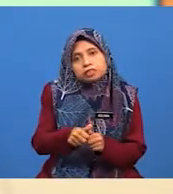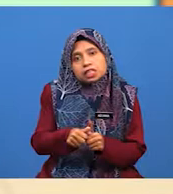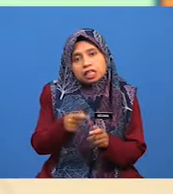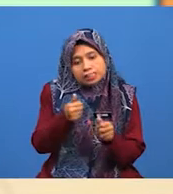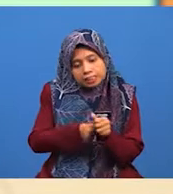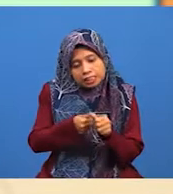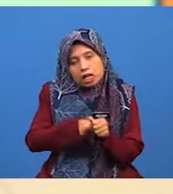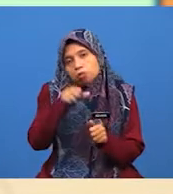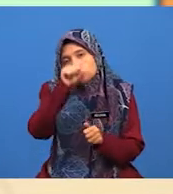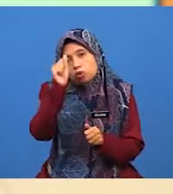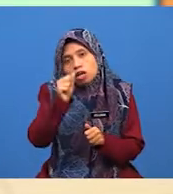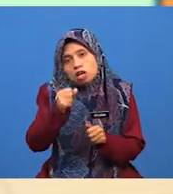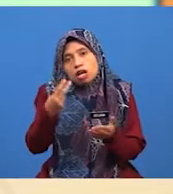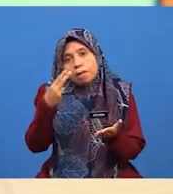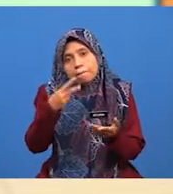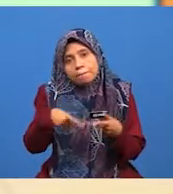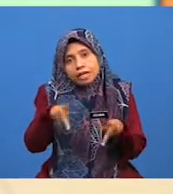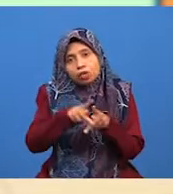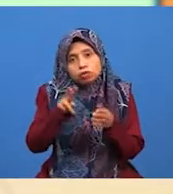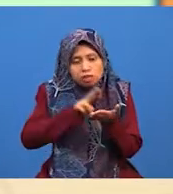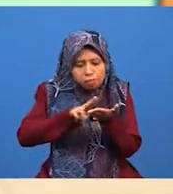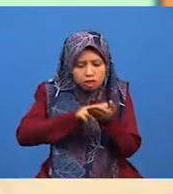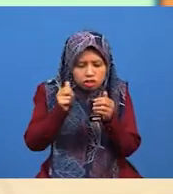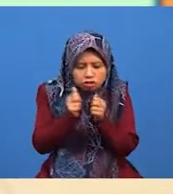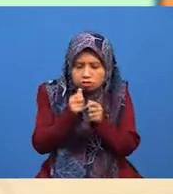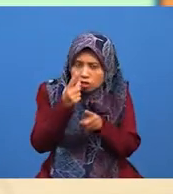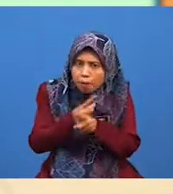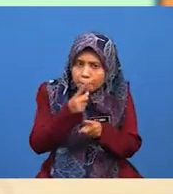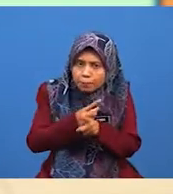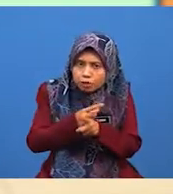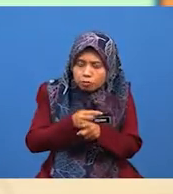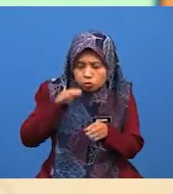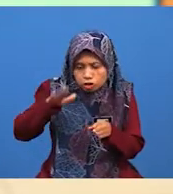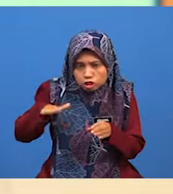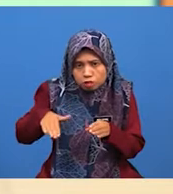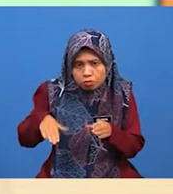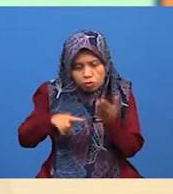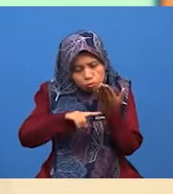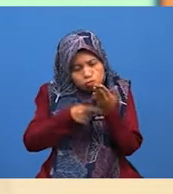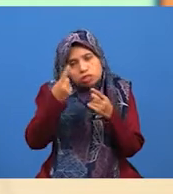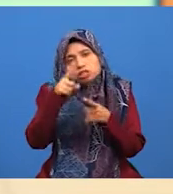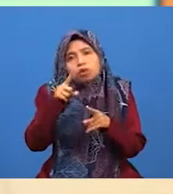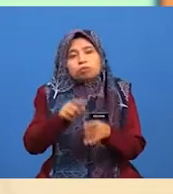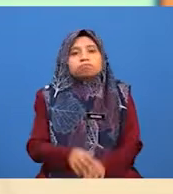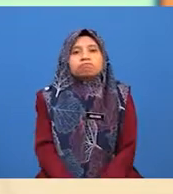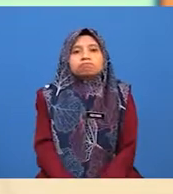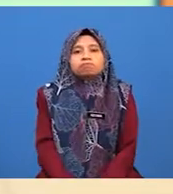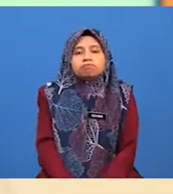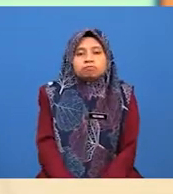setiap soalan perlulah dibaca dengan teliti sebelum mula menjawabnya.